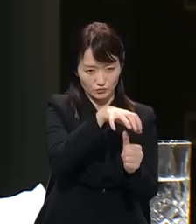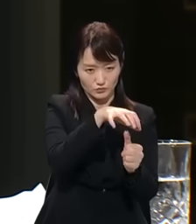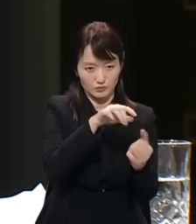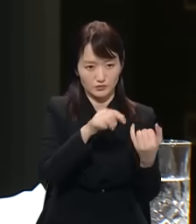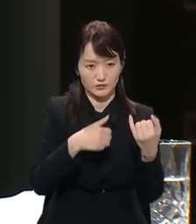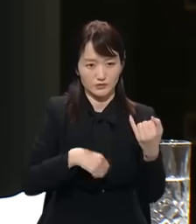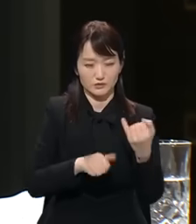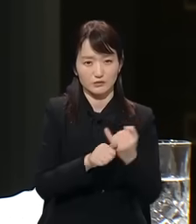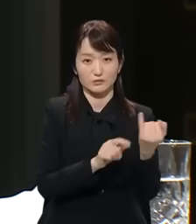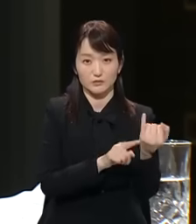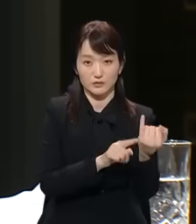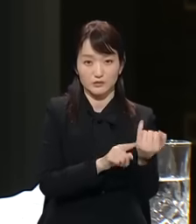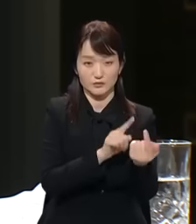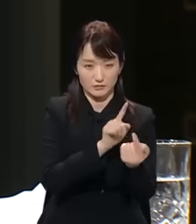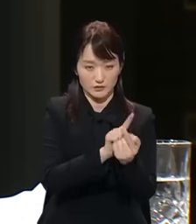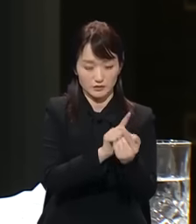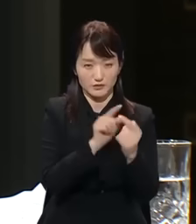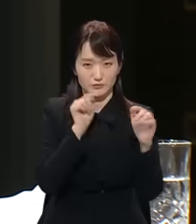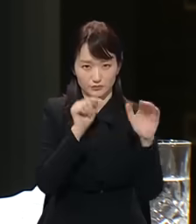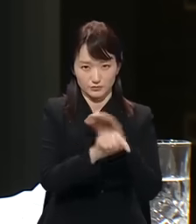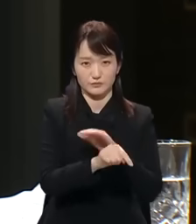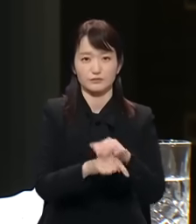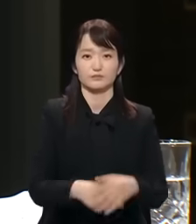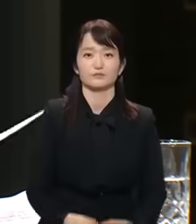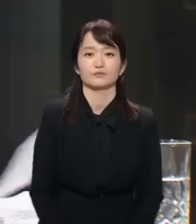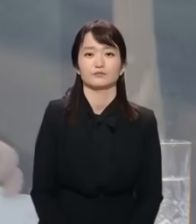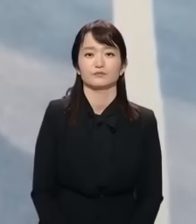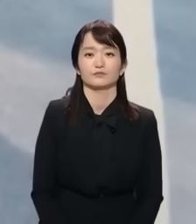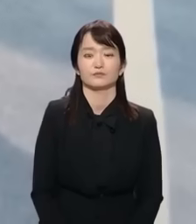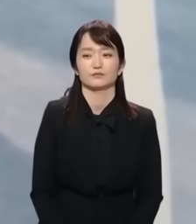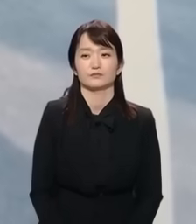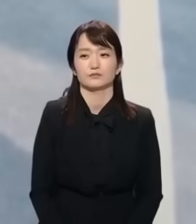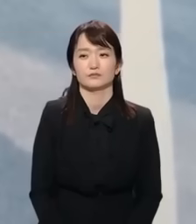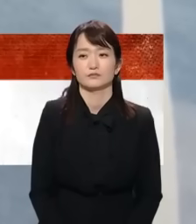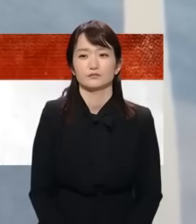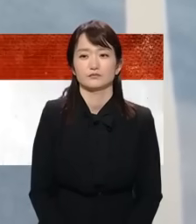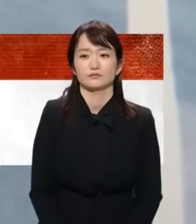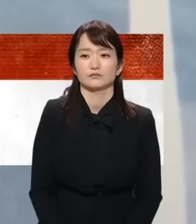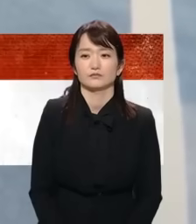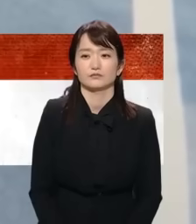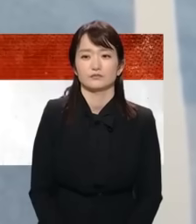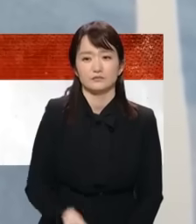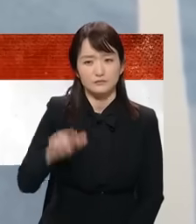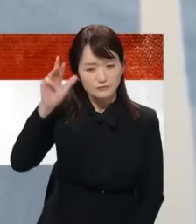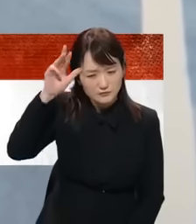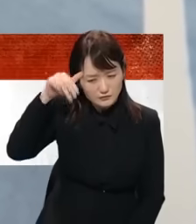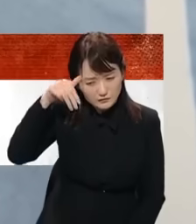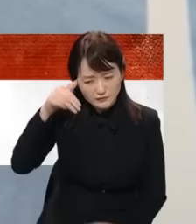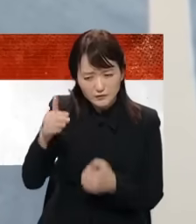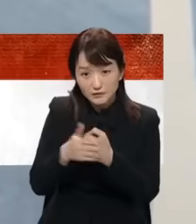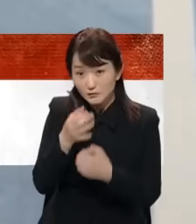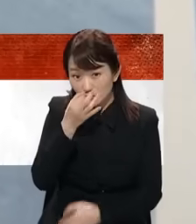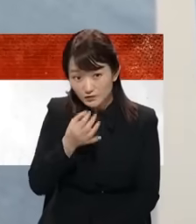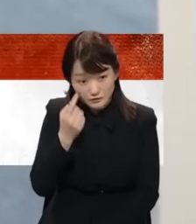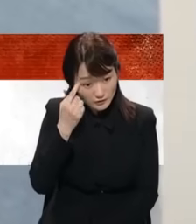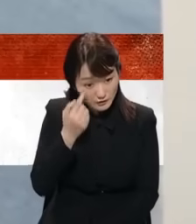했어요 만났습니다 잠깐 그 장면 보고 가시죠 시매 때문에 많이